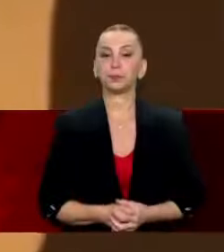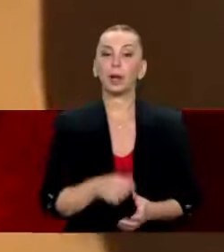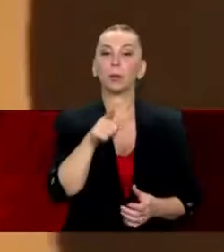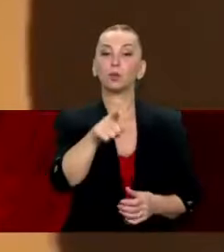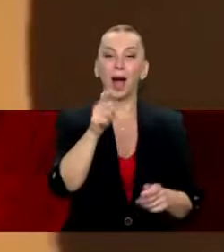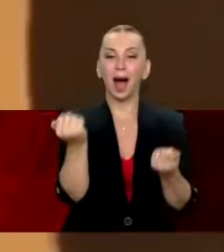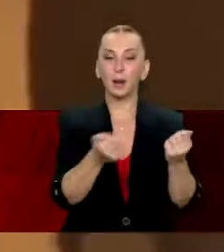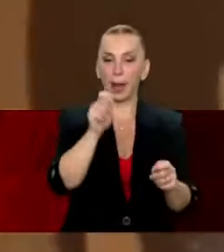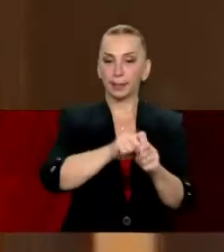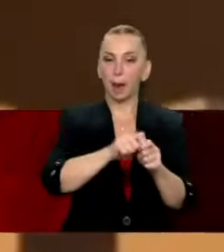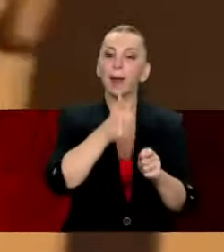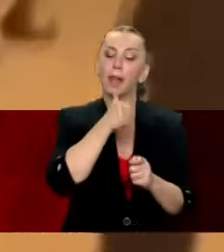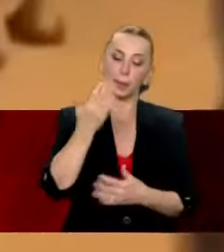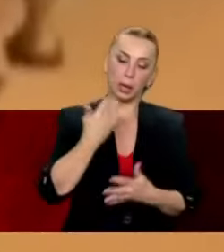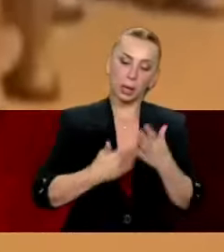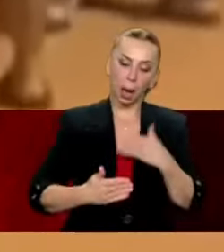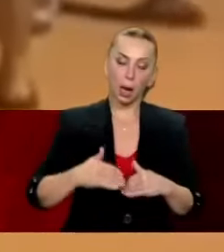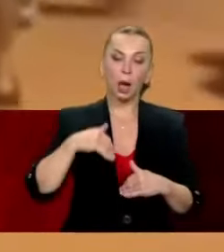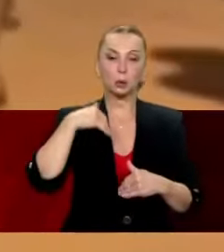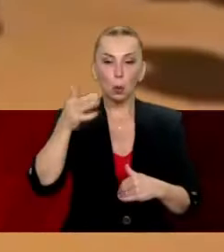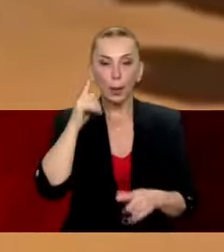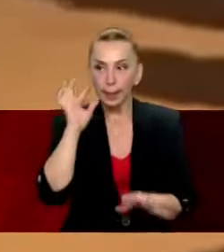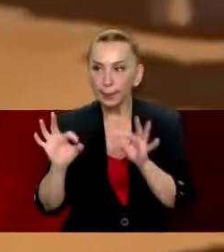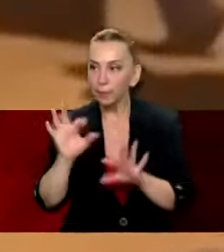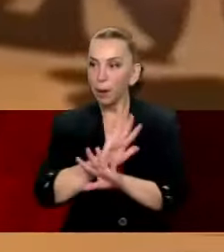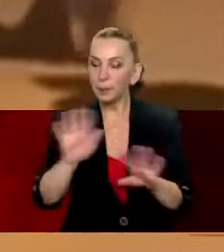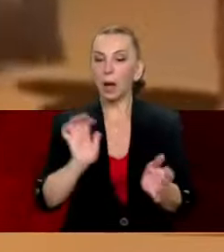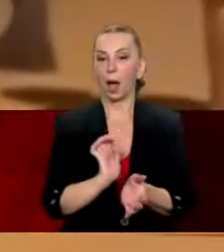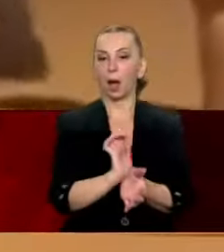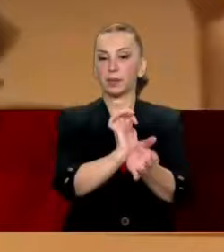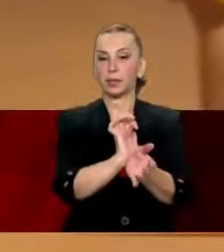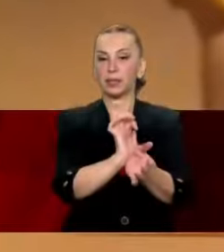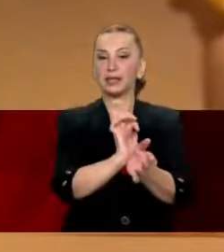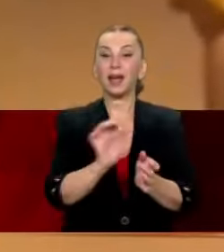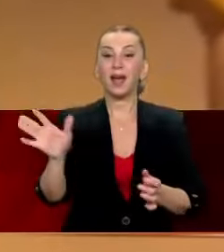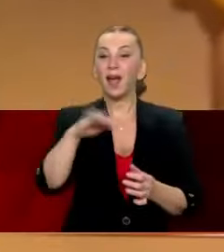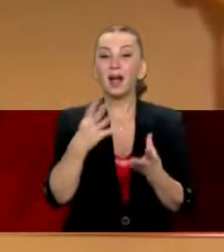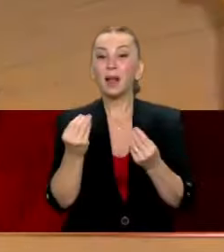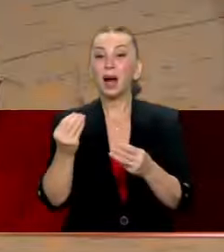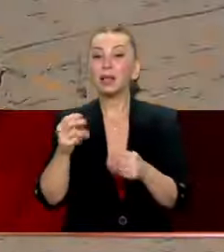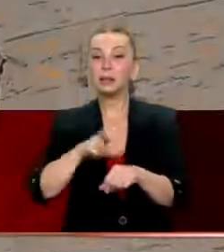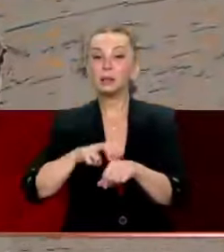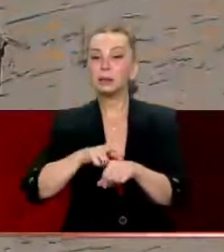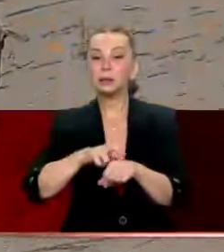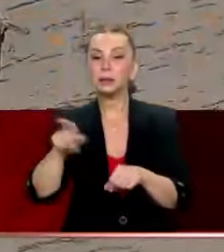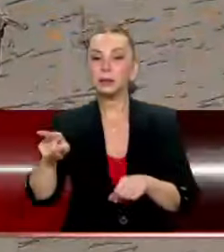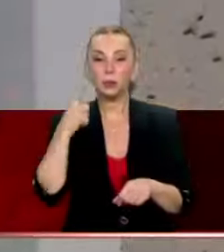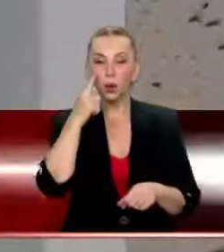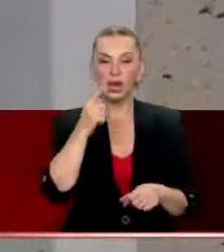Yaralanan oto tamircisi tedavisinin ardından tutuklanıp cezaevine gönderildi. Öfkeli kalabalıksa tacizci